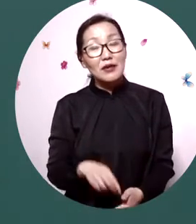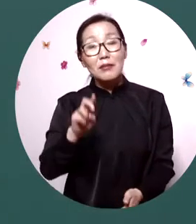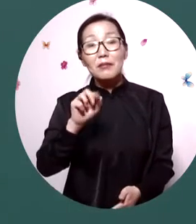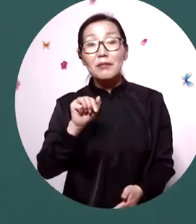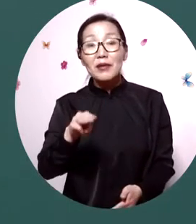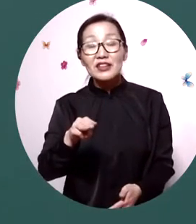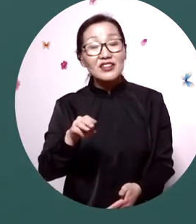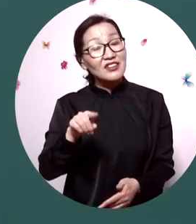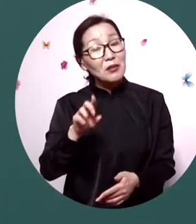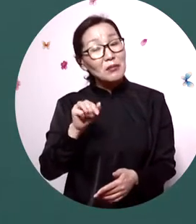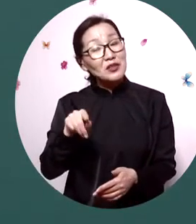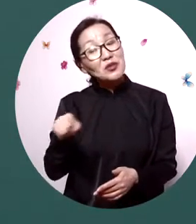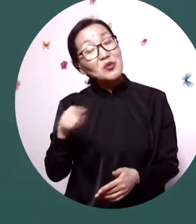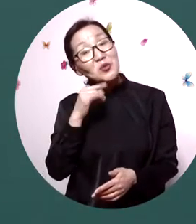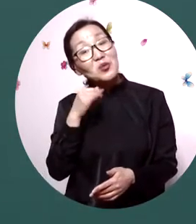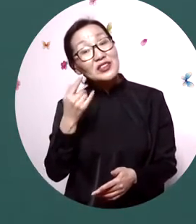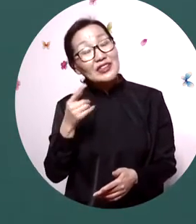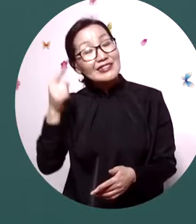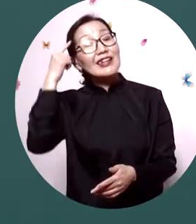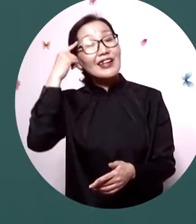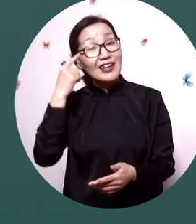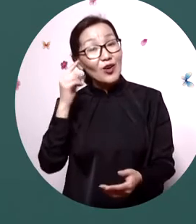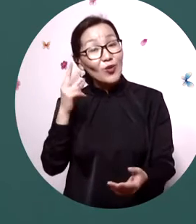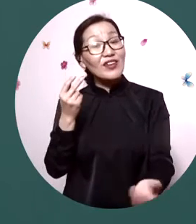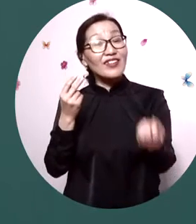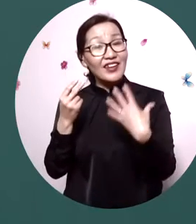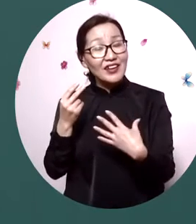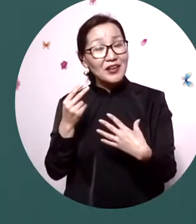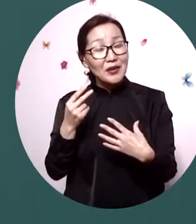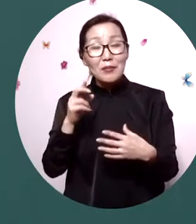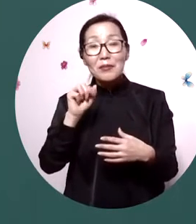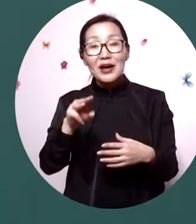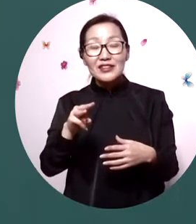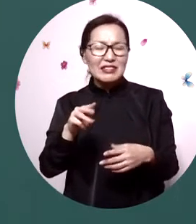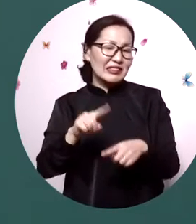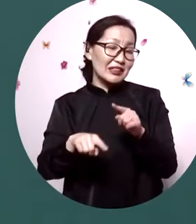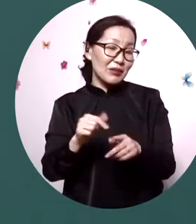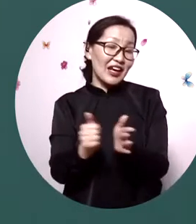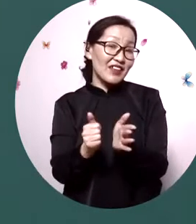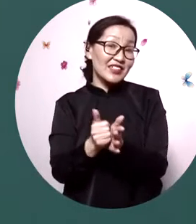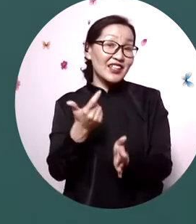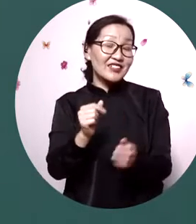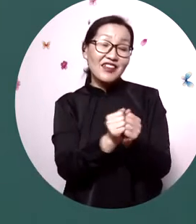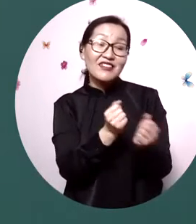Бат. Батыг юу гэж хэллээ хүүхдүүдээ? Санаарай. Батыг ямар авиастай гэж найз нь хэлсэн